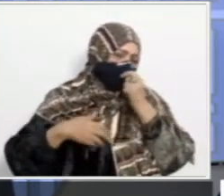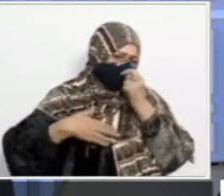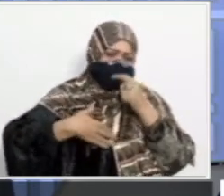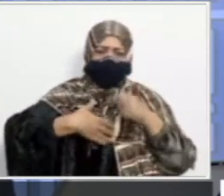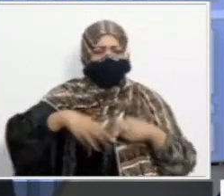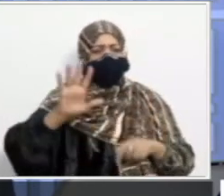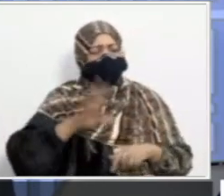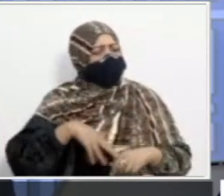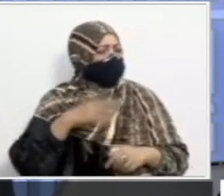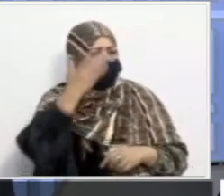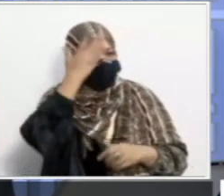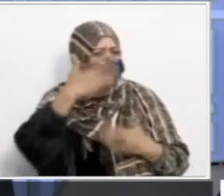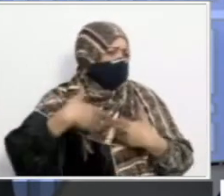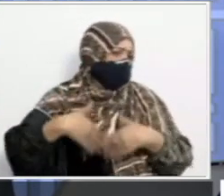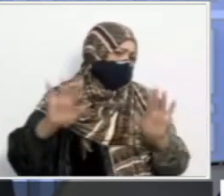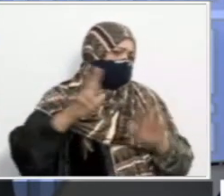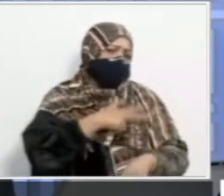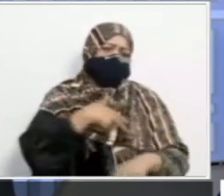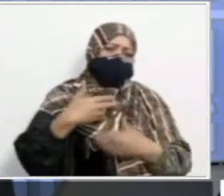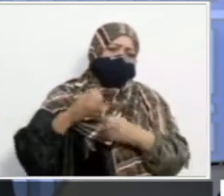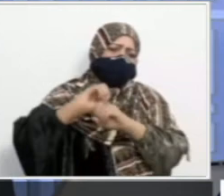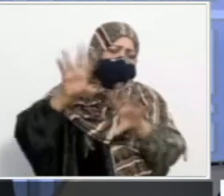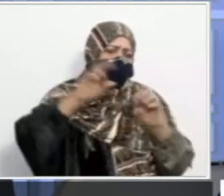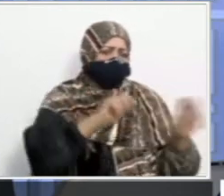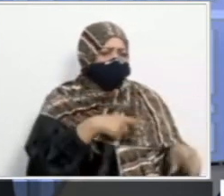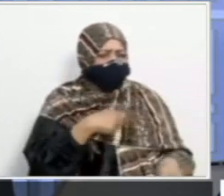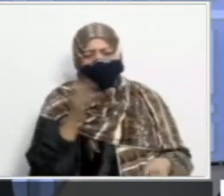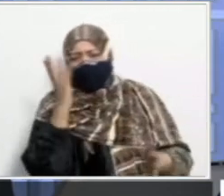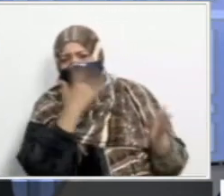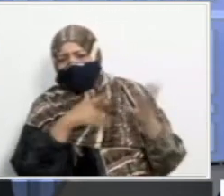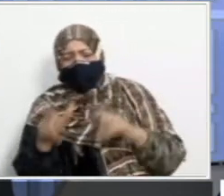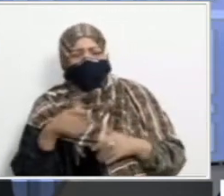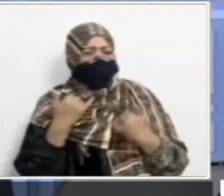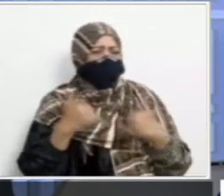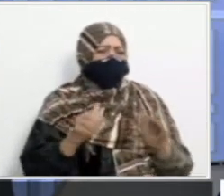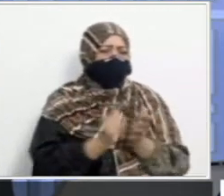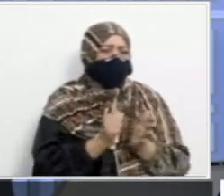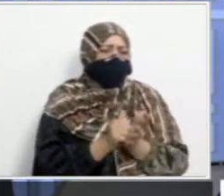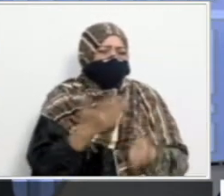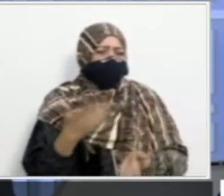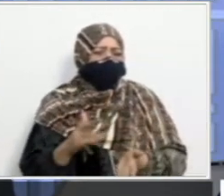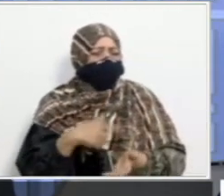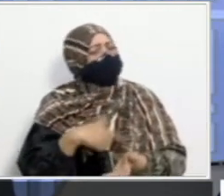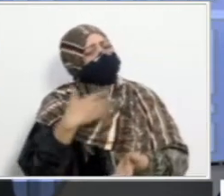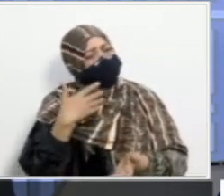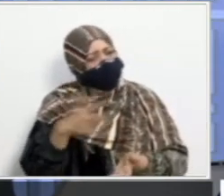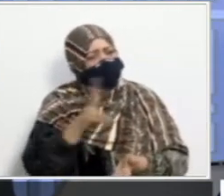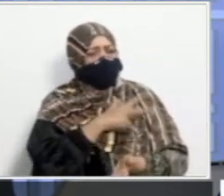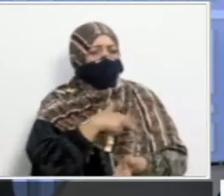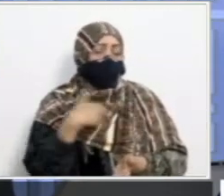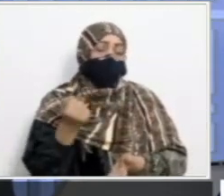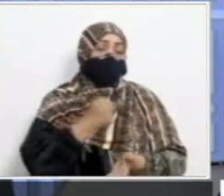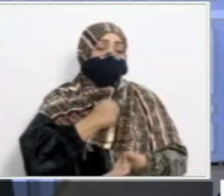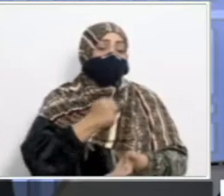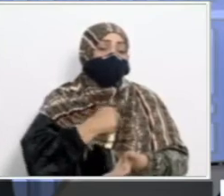قدرته مثلا، ولا أعطت للناس هكذا، ولا جعلت مبلغا رمزيا، فلا بأس كان أخذتها من الدولة